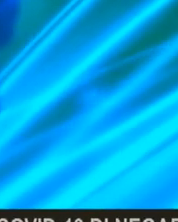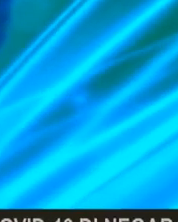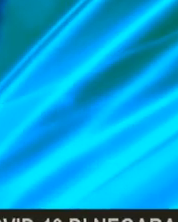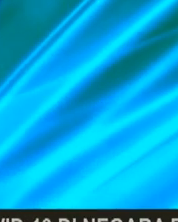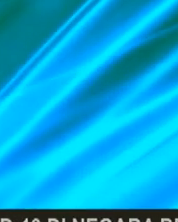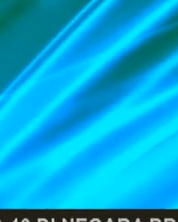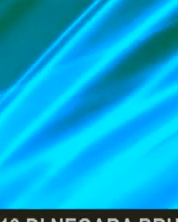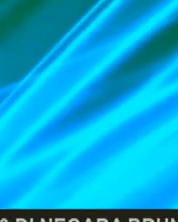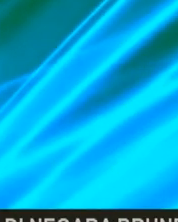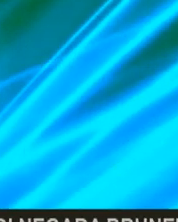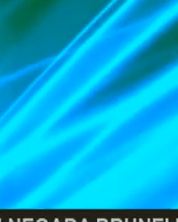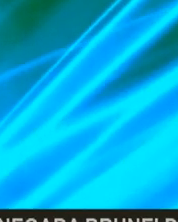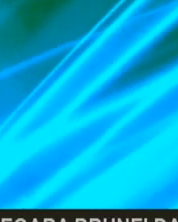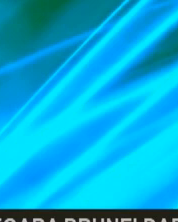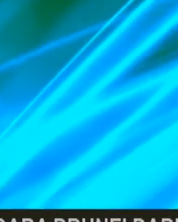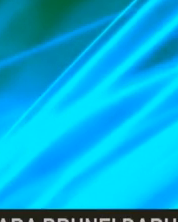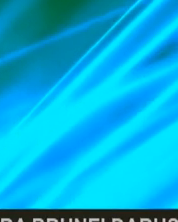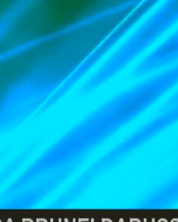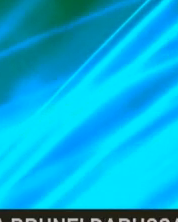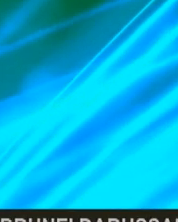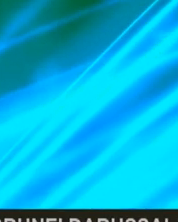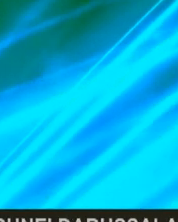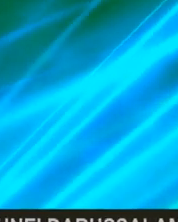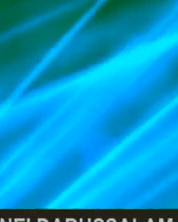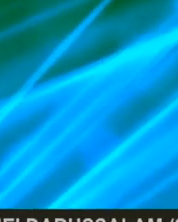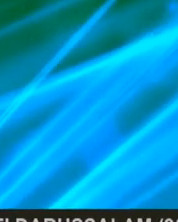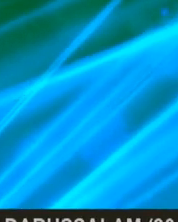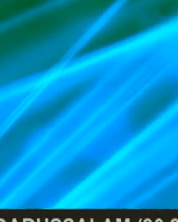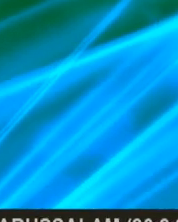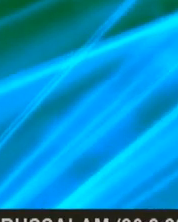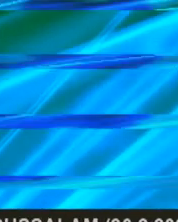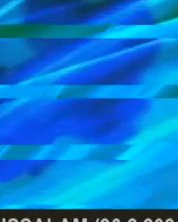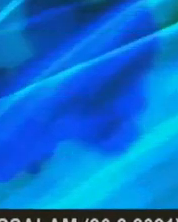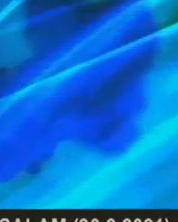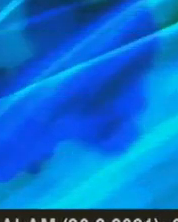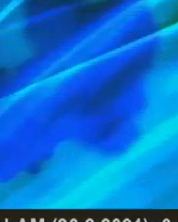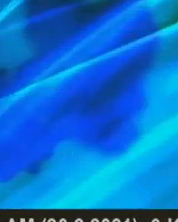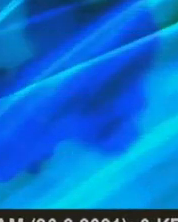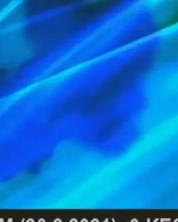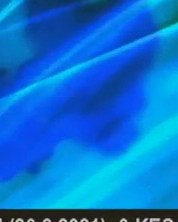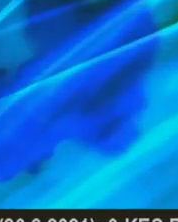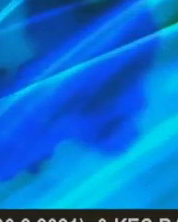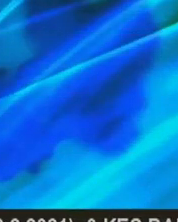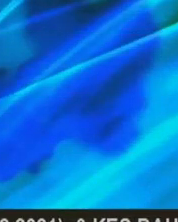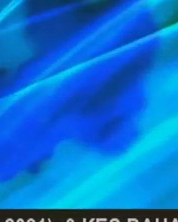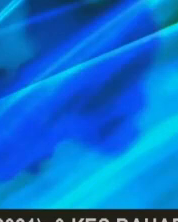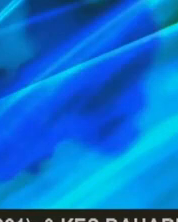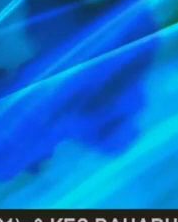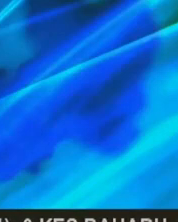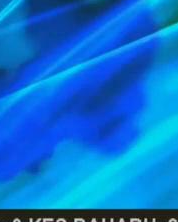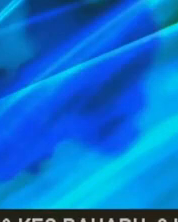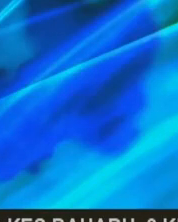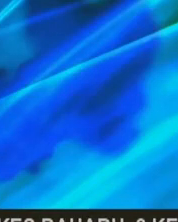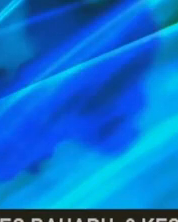makmal yang dijalankan sejak Januari 2020 98.000 21 ujian maklumat lanjut